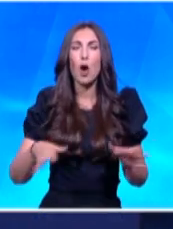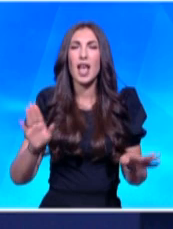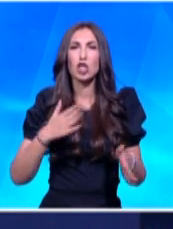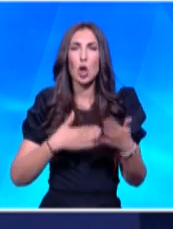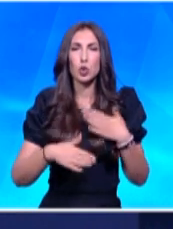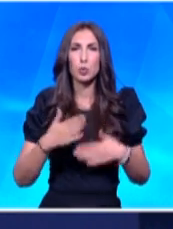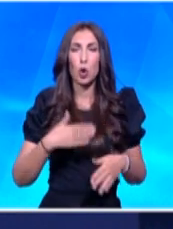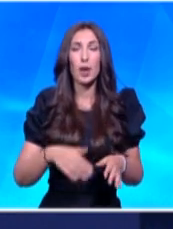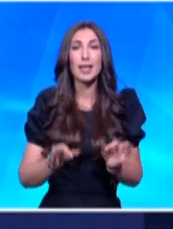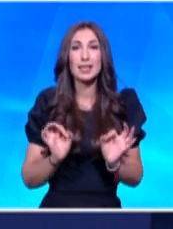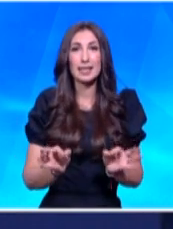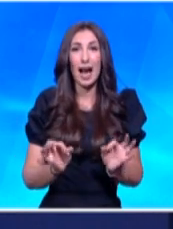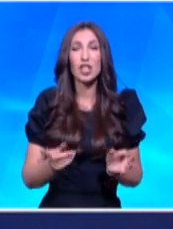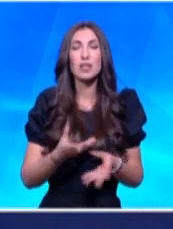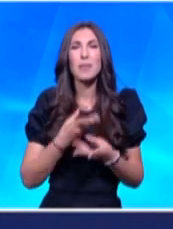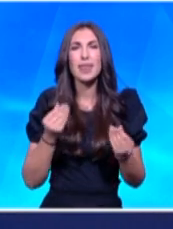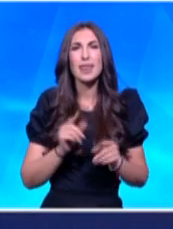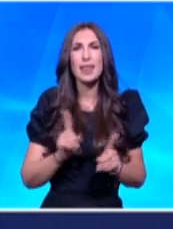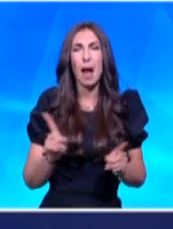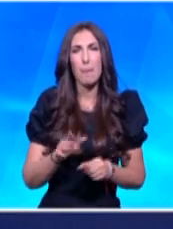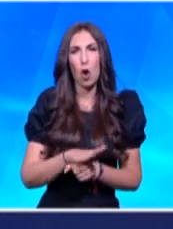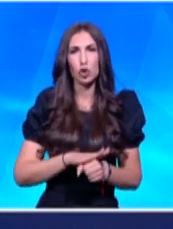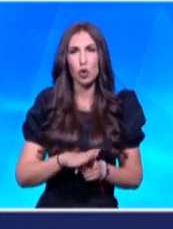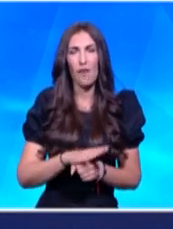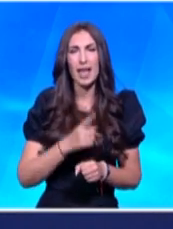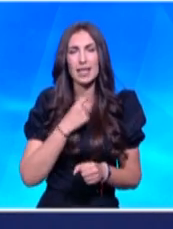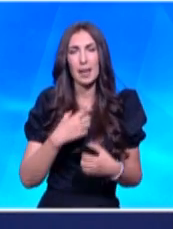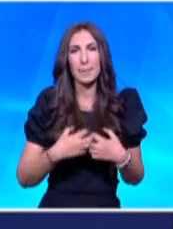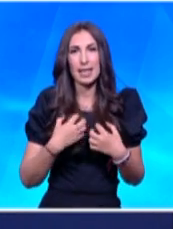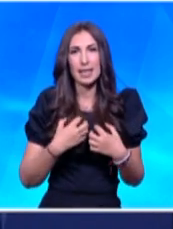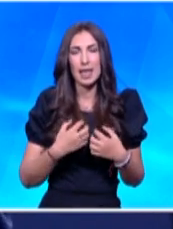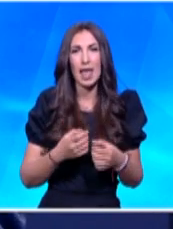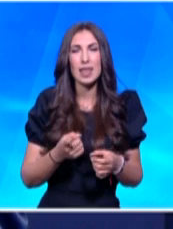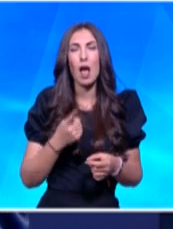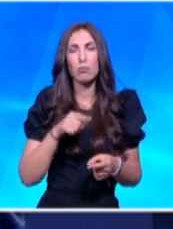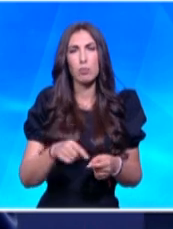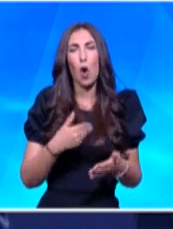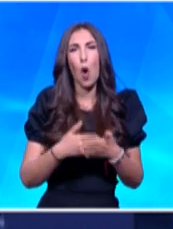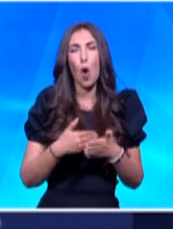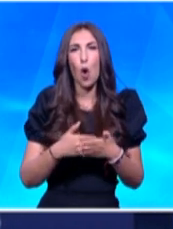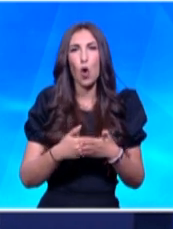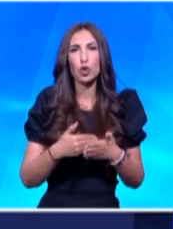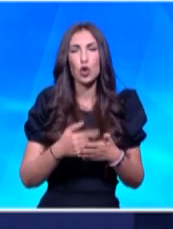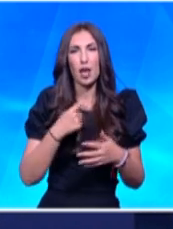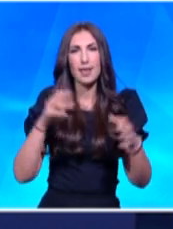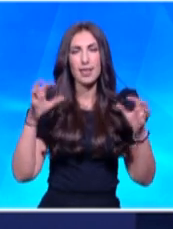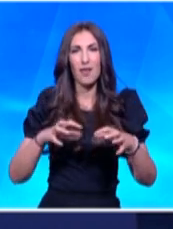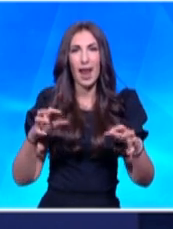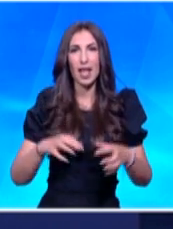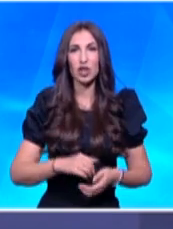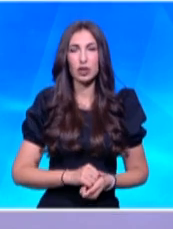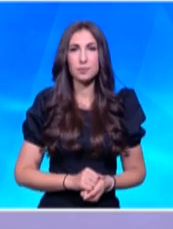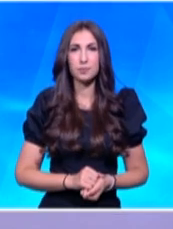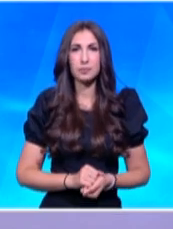успокои съвсем, така че няма основания за безпокойство, поне по отношение на валежите.